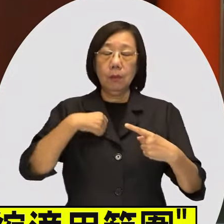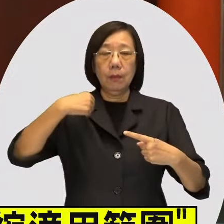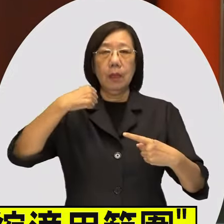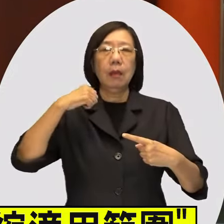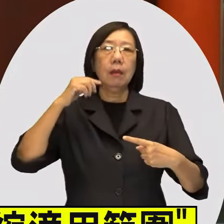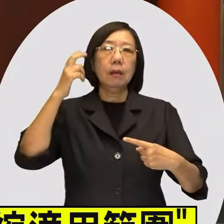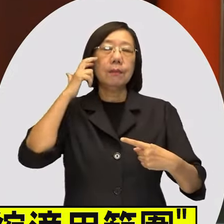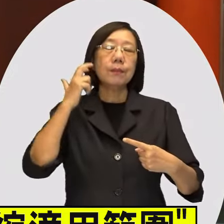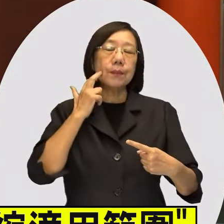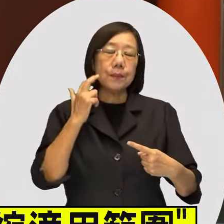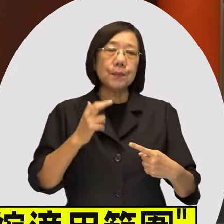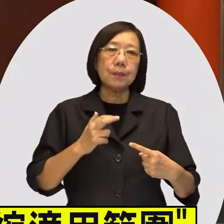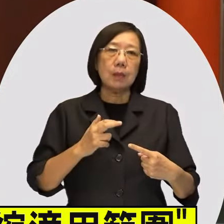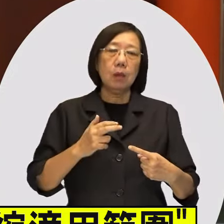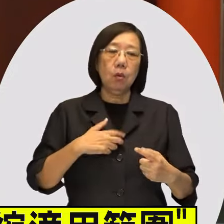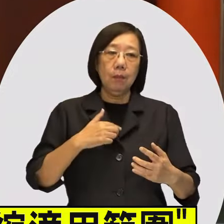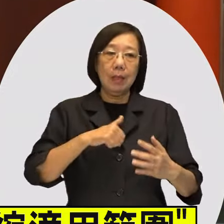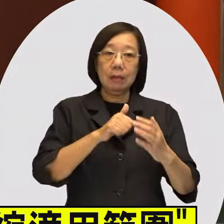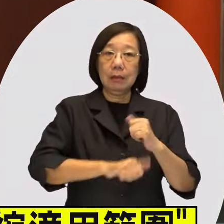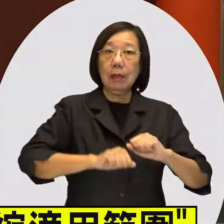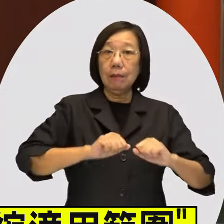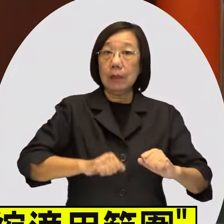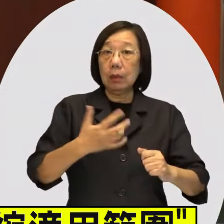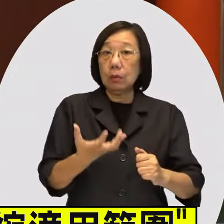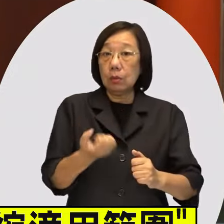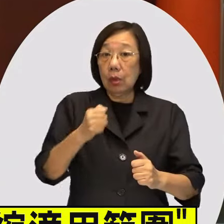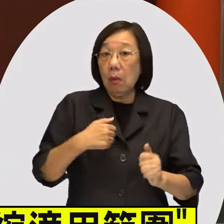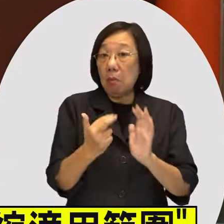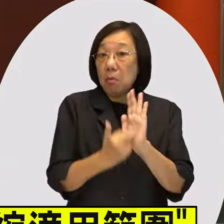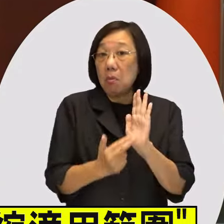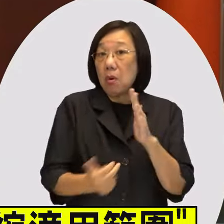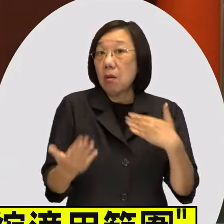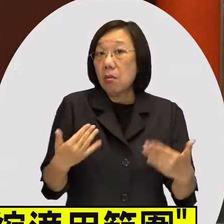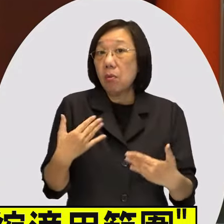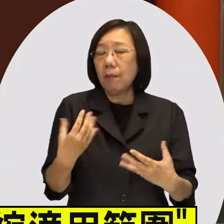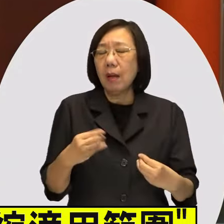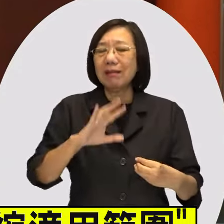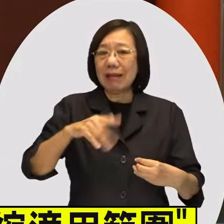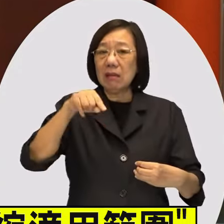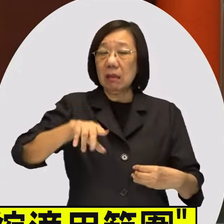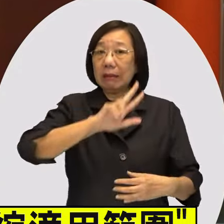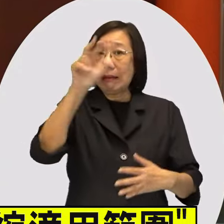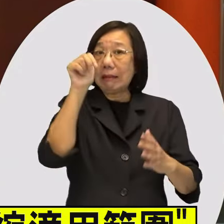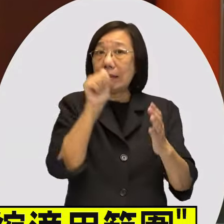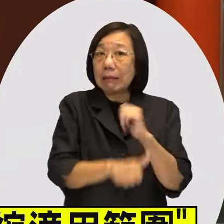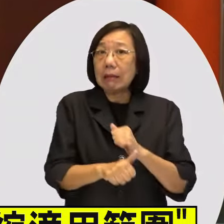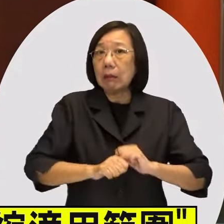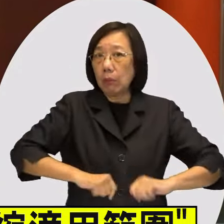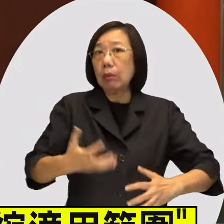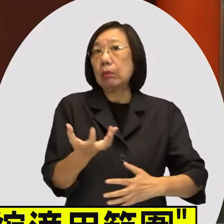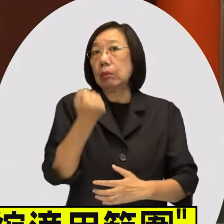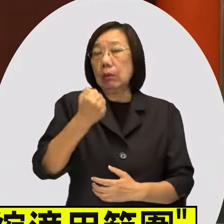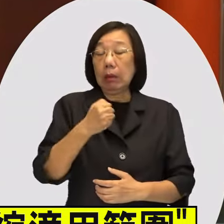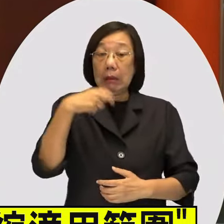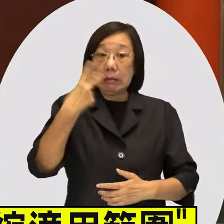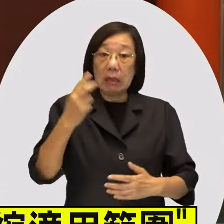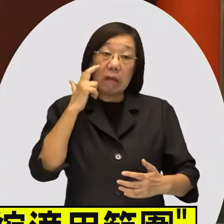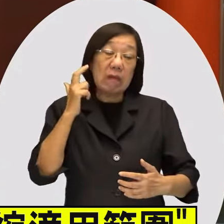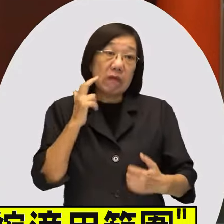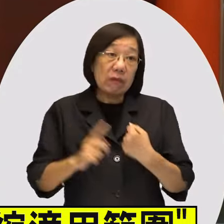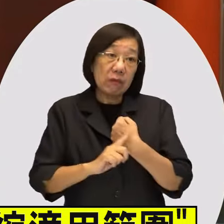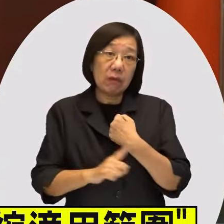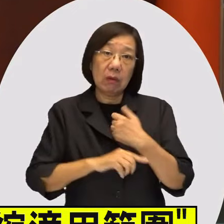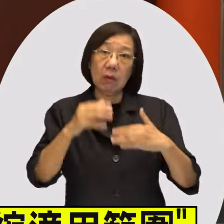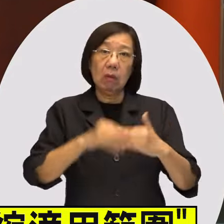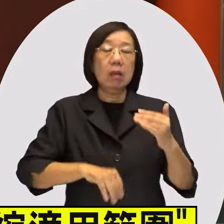护能力不足的被告均不得克处死刑，甚至呢有精神障碍丧失辩护能力的也不得克处死